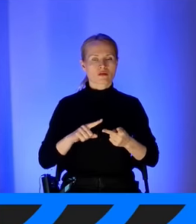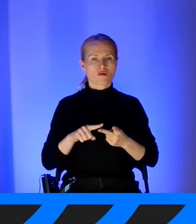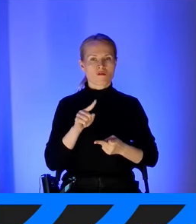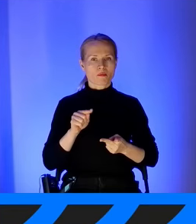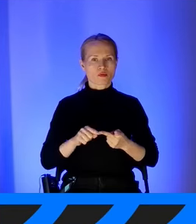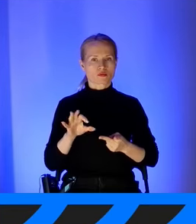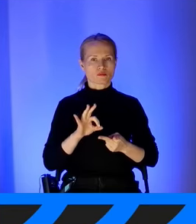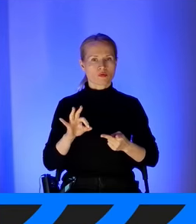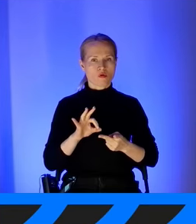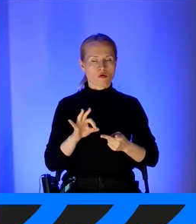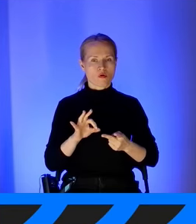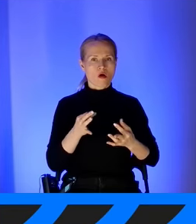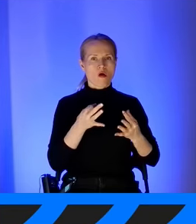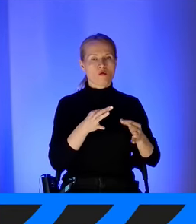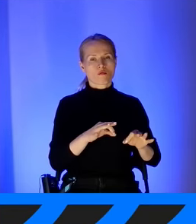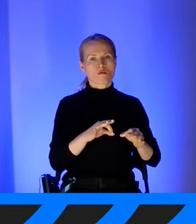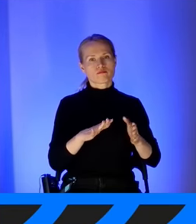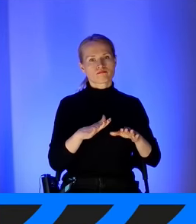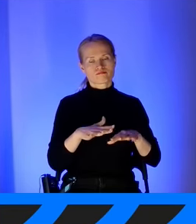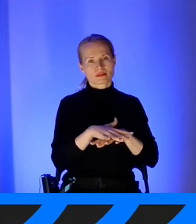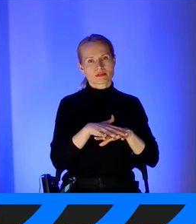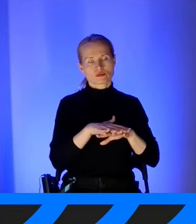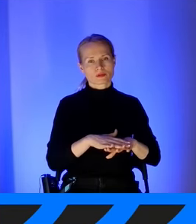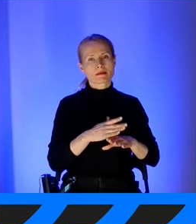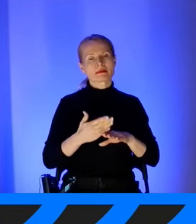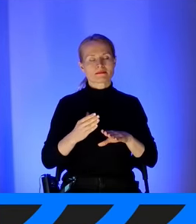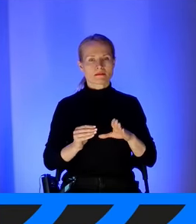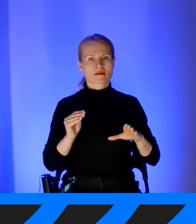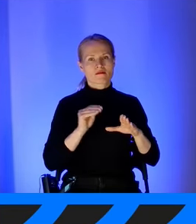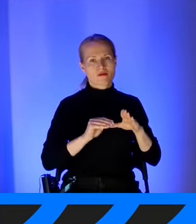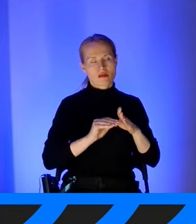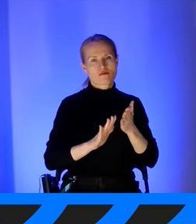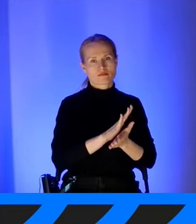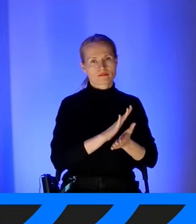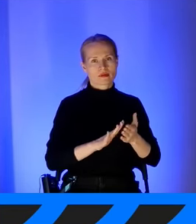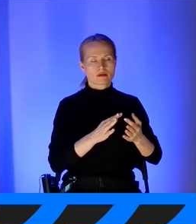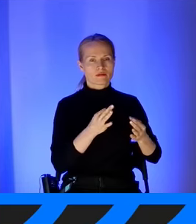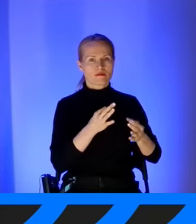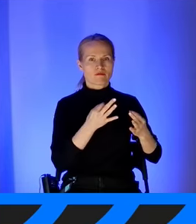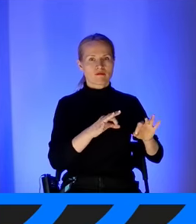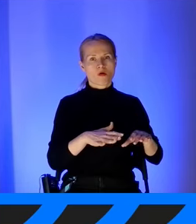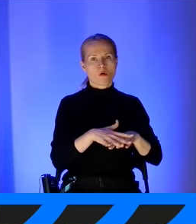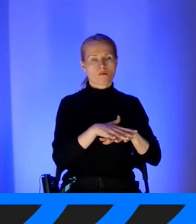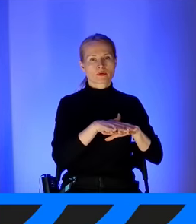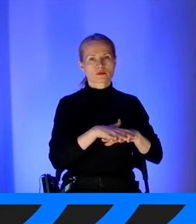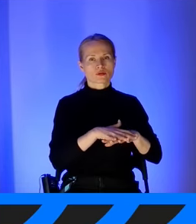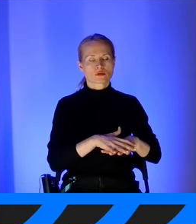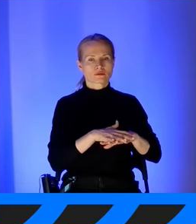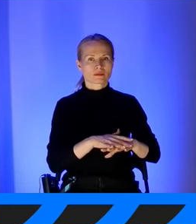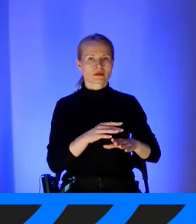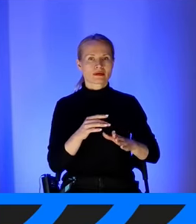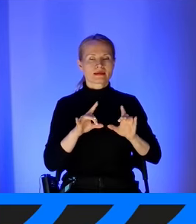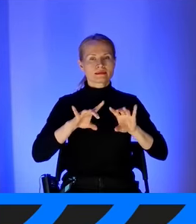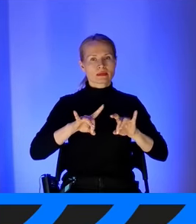вопрос про Open Source мы постепенно выкладываем наши продукты в Open Source делимся некоторый технологической экспертизой например был